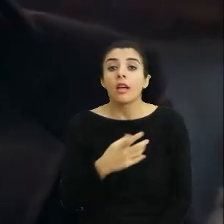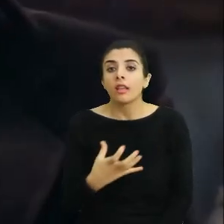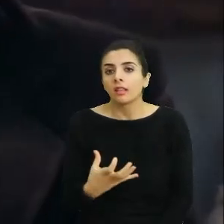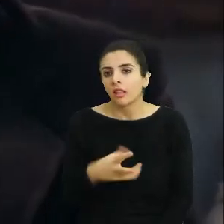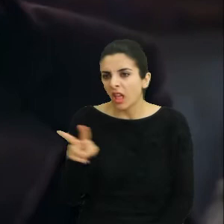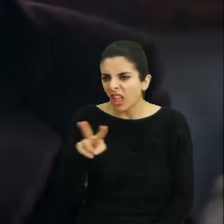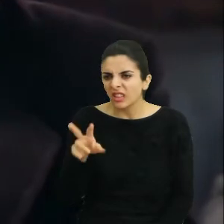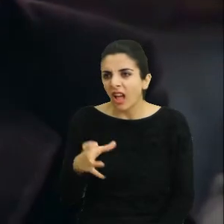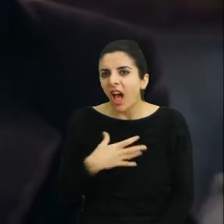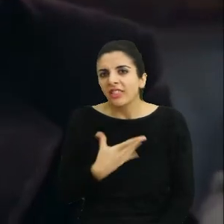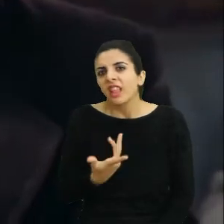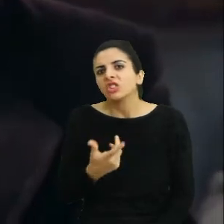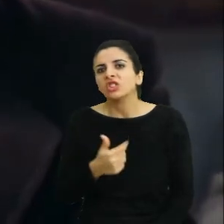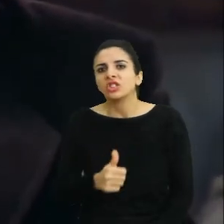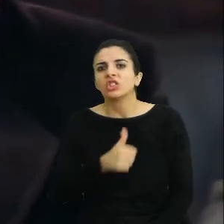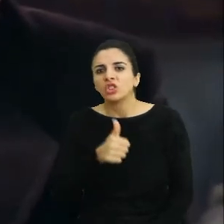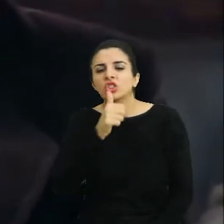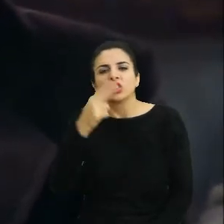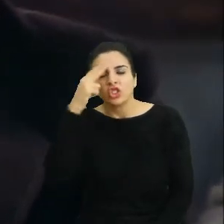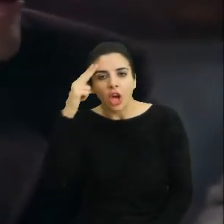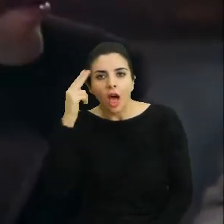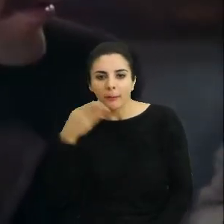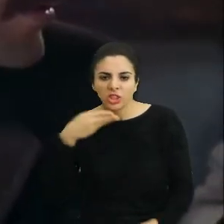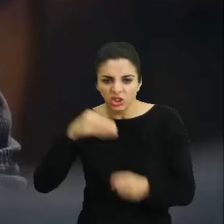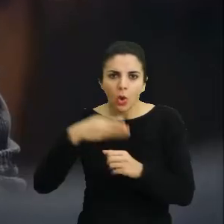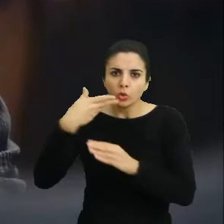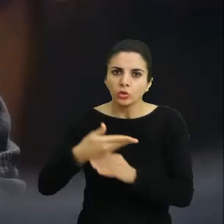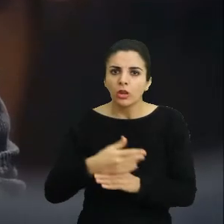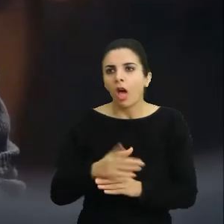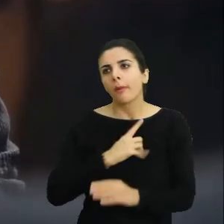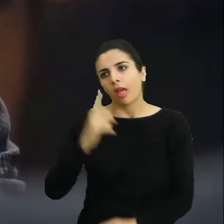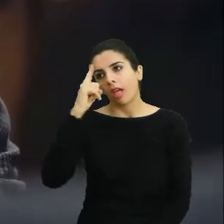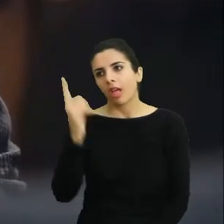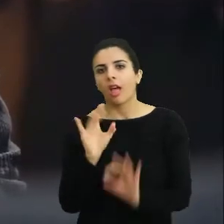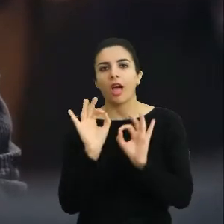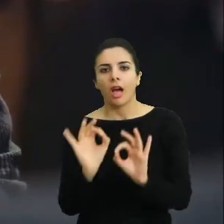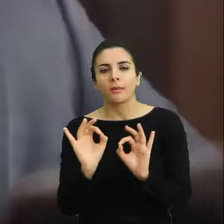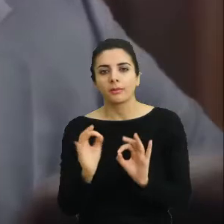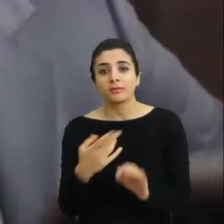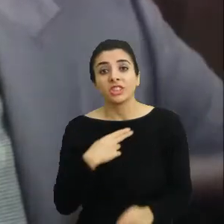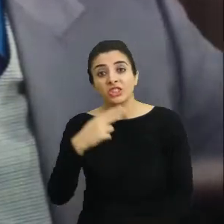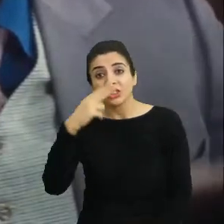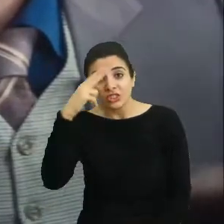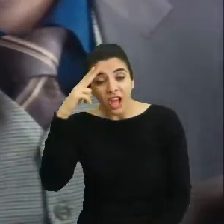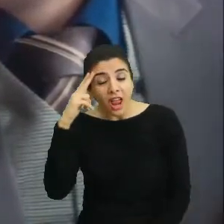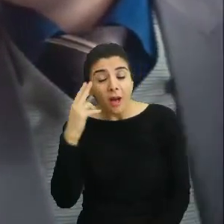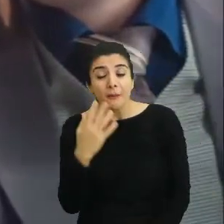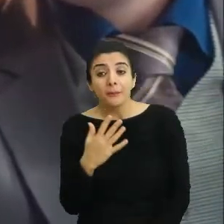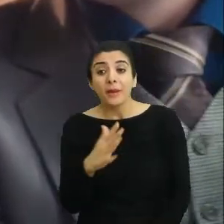şarap küpüne düşmüşsünüz. Ebediyen sarhoş. Ah o şarap. Bileydi kim diye